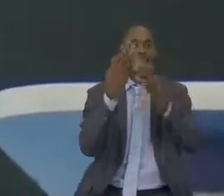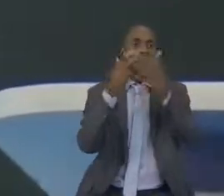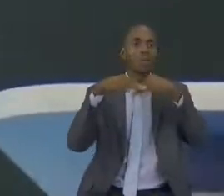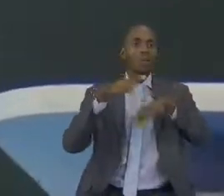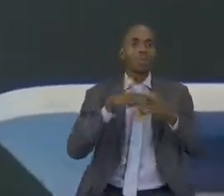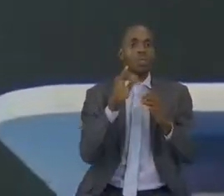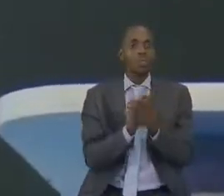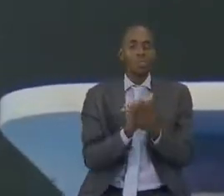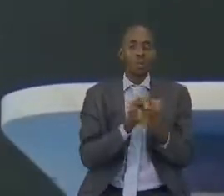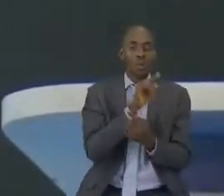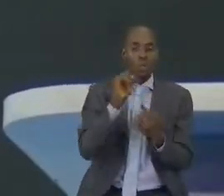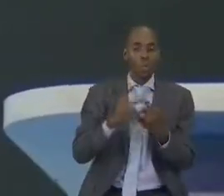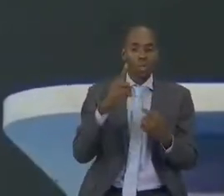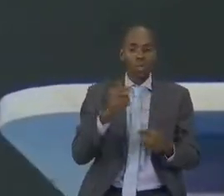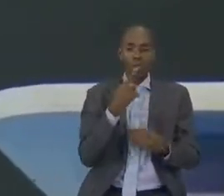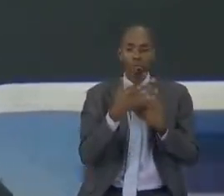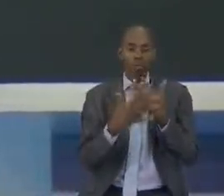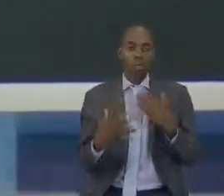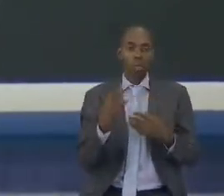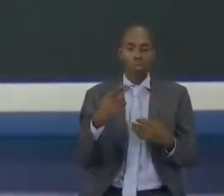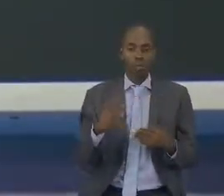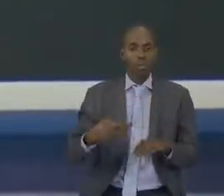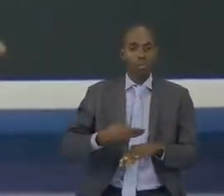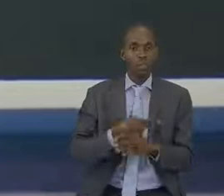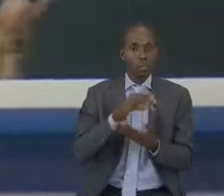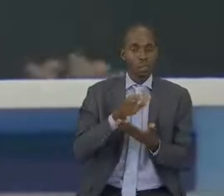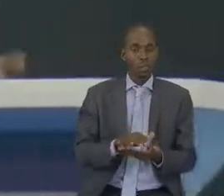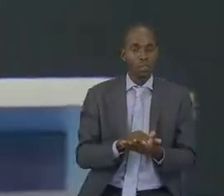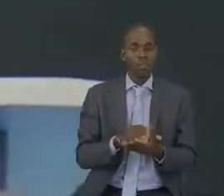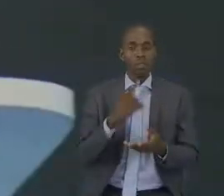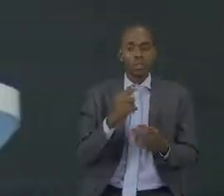lorsque le sang de l'agneau, le sang qui